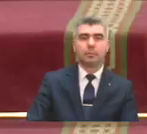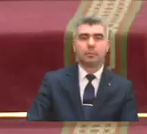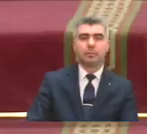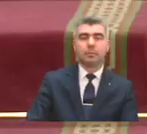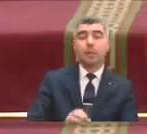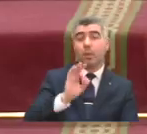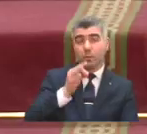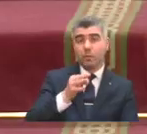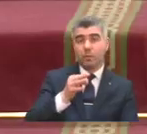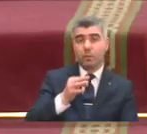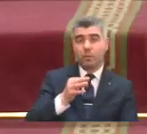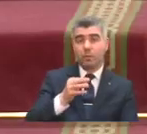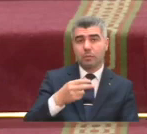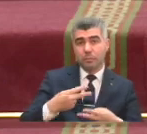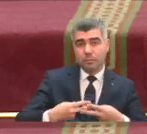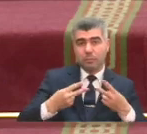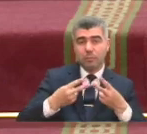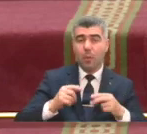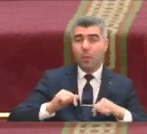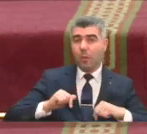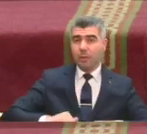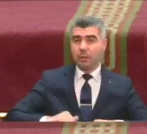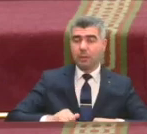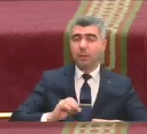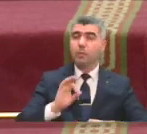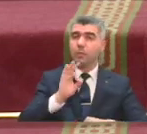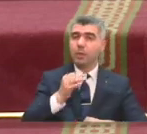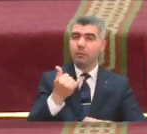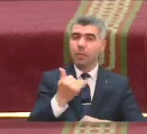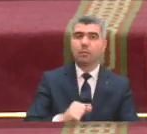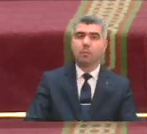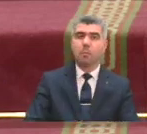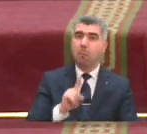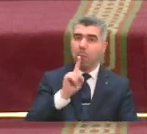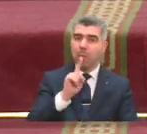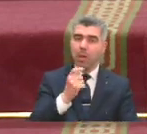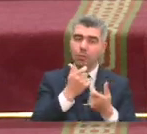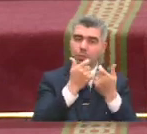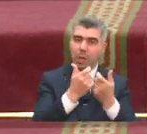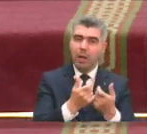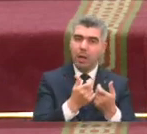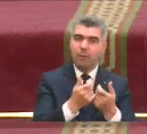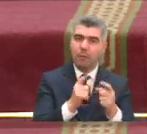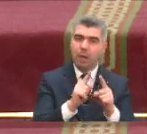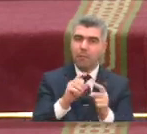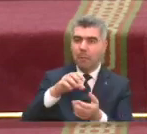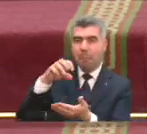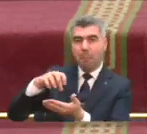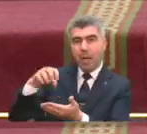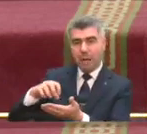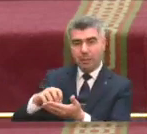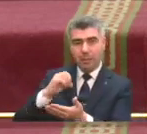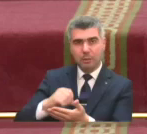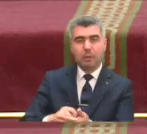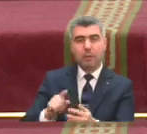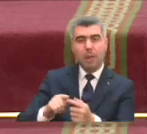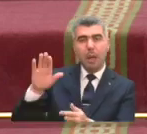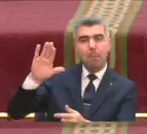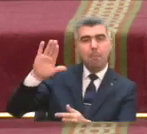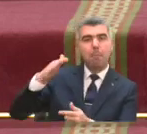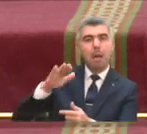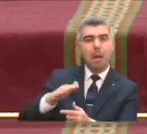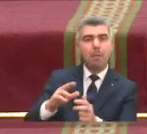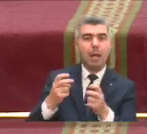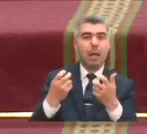جميل ما جاء على لسانكم السيد الوزير، ولكن الوضع في بعض الأقاليم شيء آخر. إقليم بني ملال مثلا،